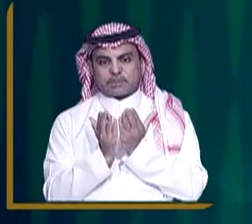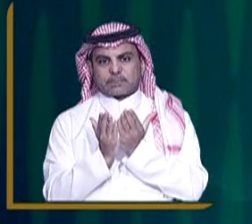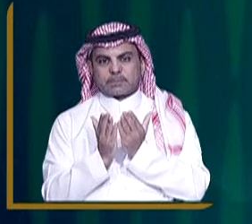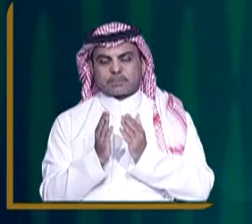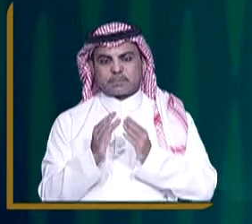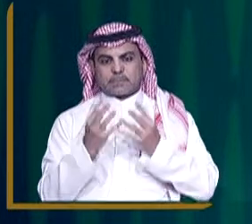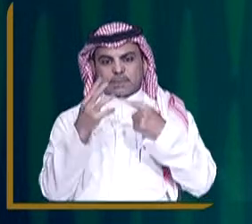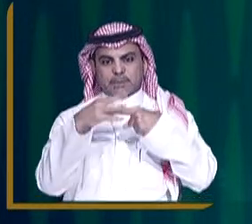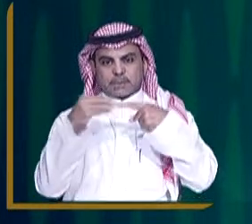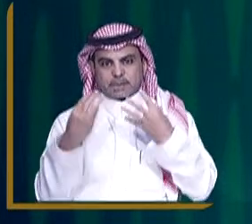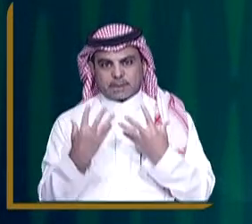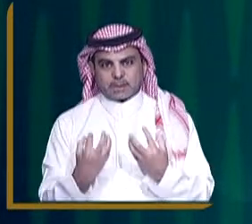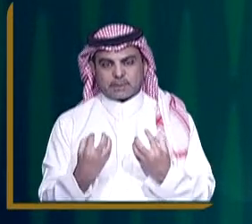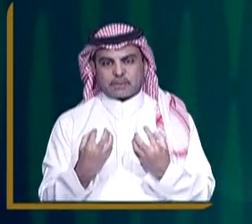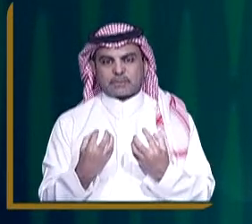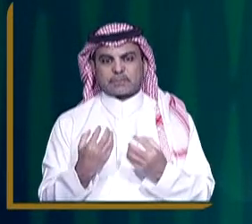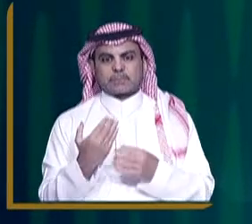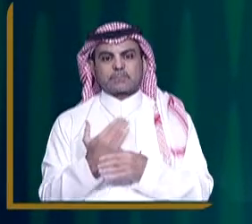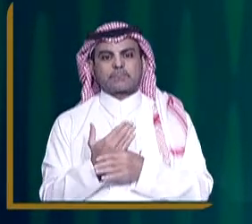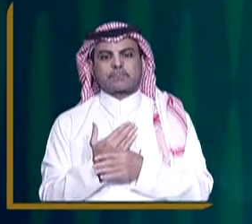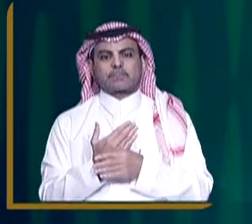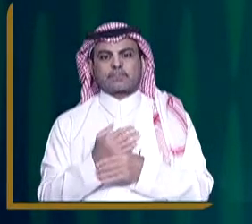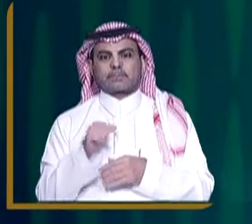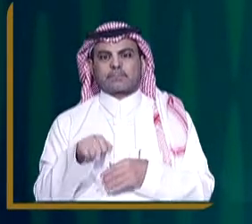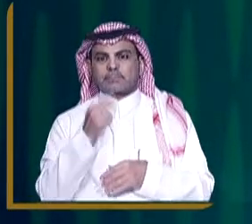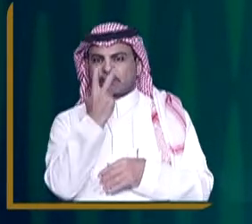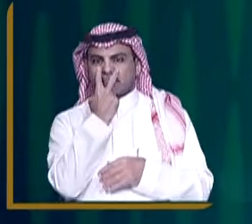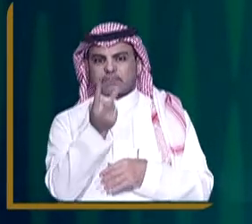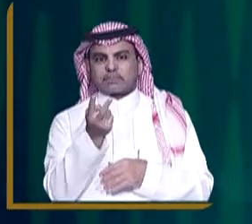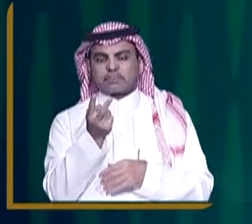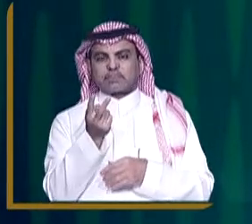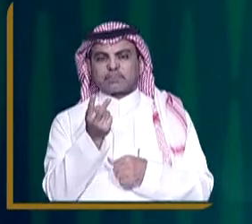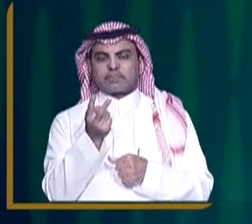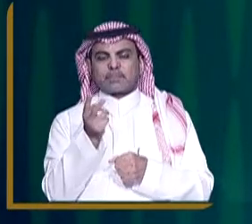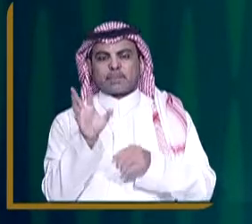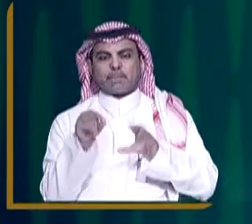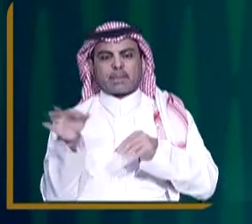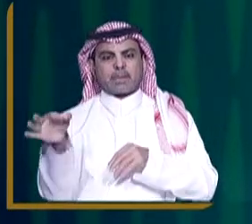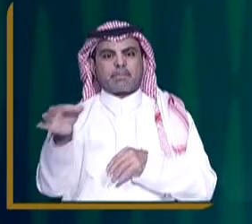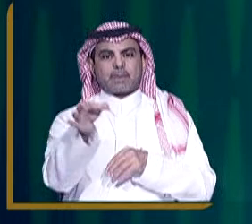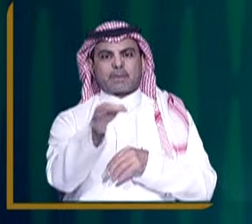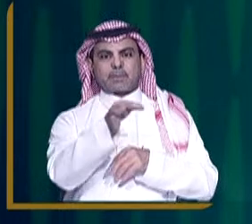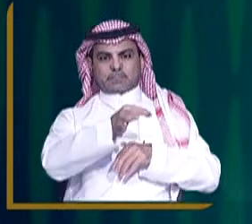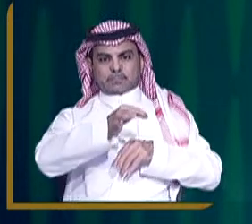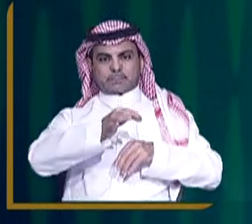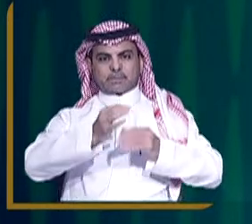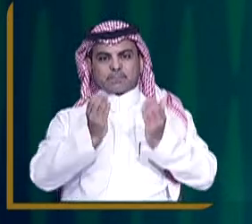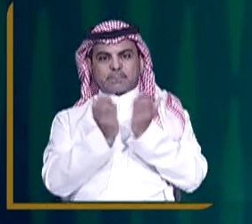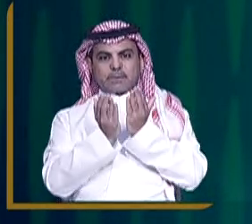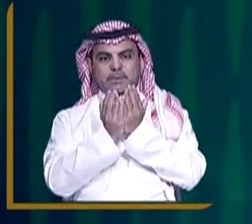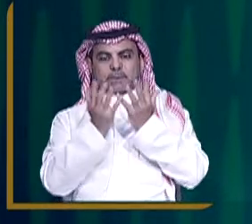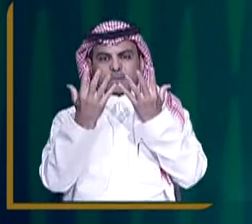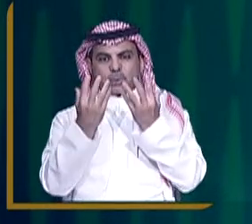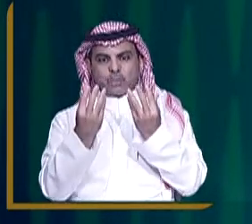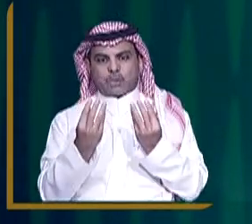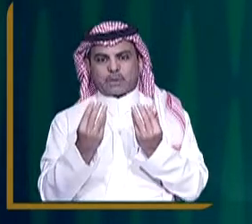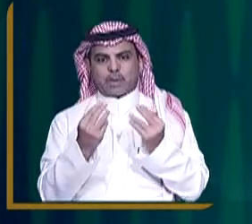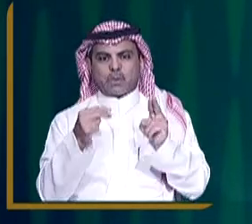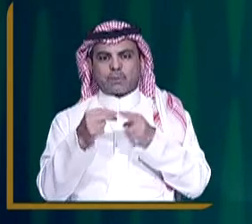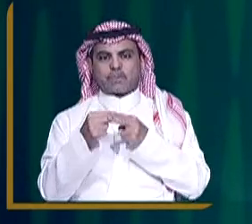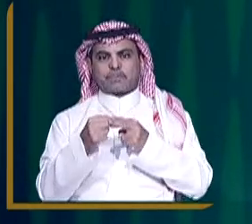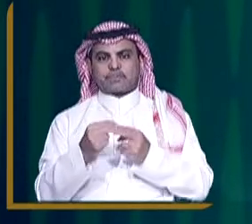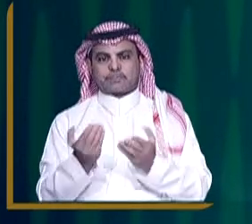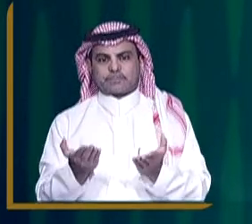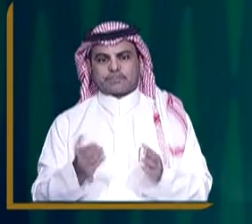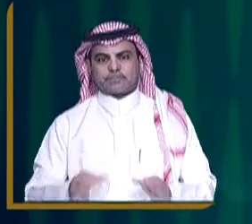سيتم تقليصها؟ لأنه كأن بدأنا نلاحظ أنه في بعض الدول كأنه بدأت المدارس تقل أو تقفل.